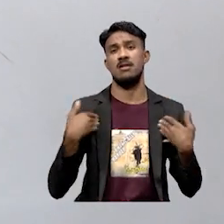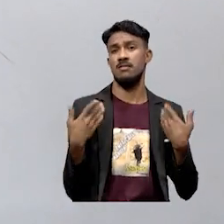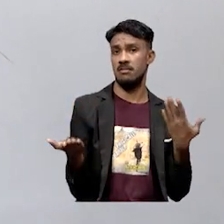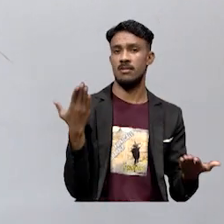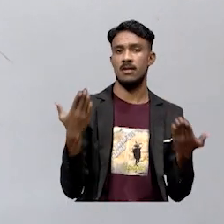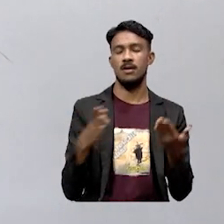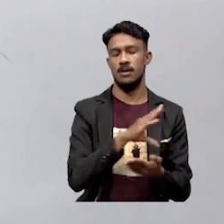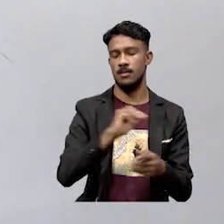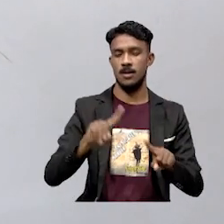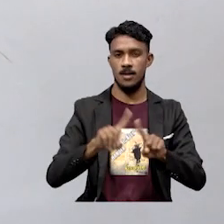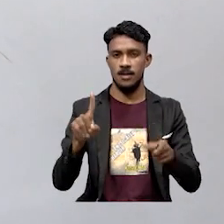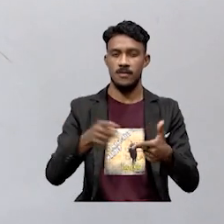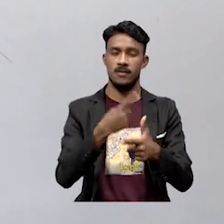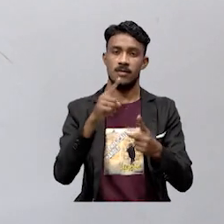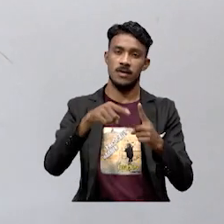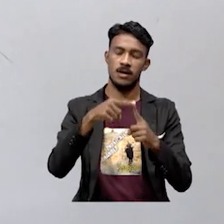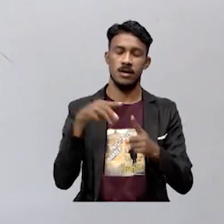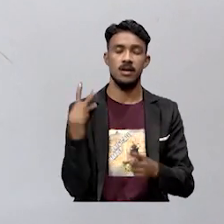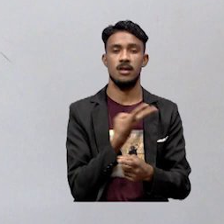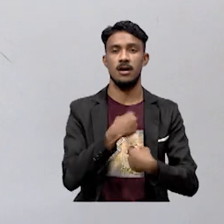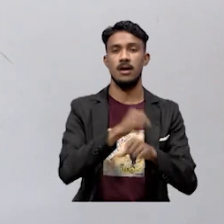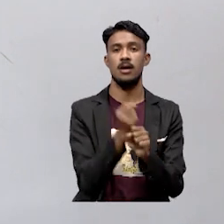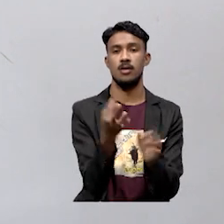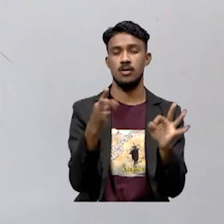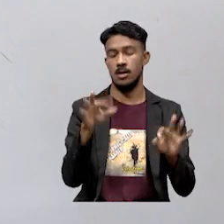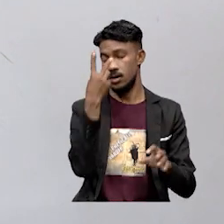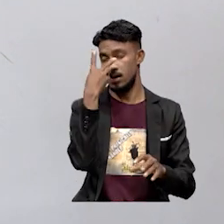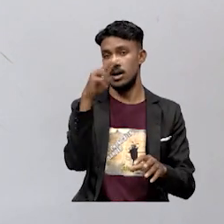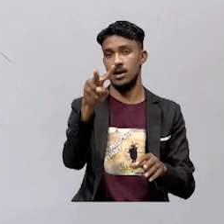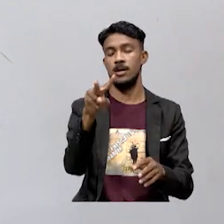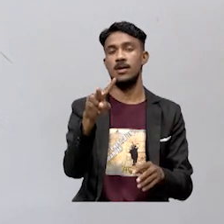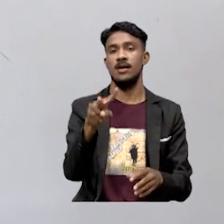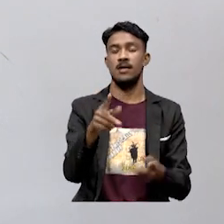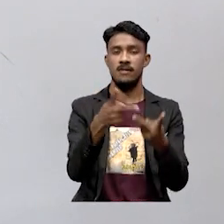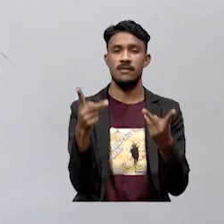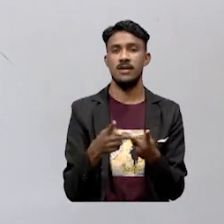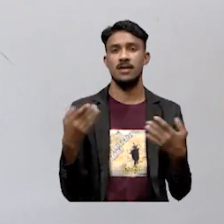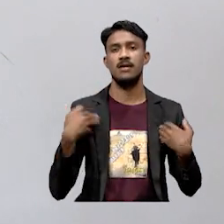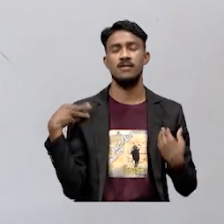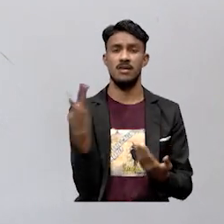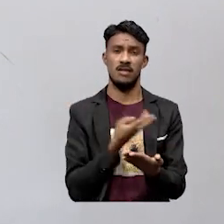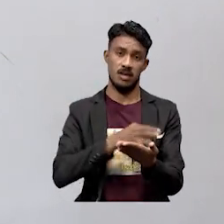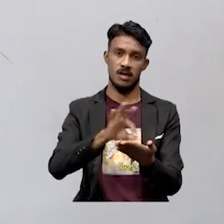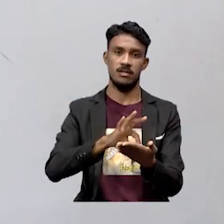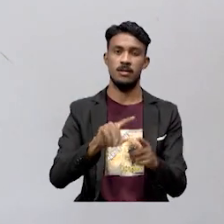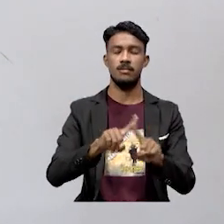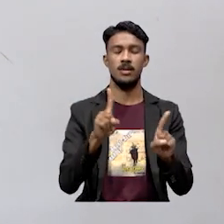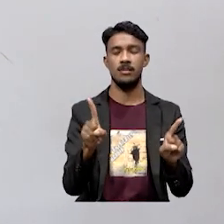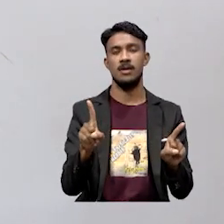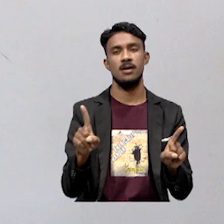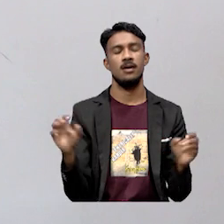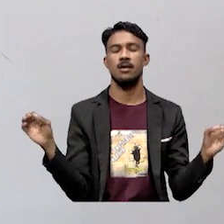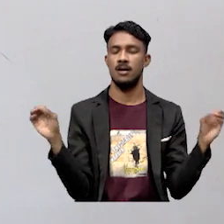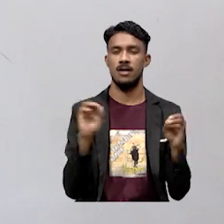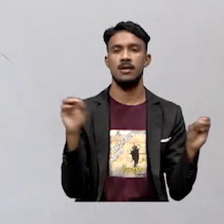galai kuar ina ne ita halu te ona kuar ita bare verifika ni fati ya oke ita proba mas kuar la iha ita